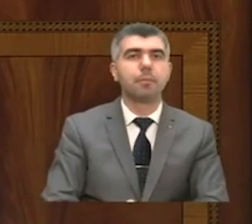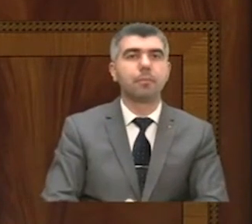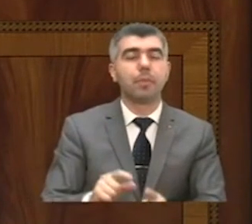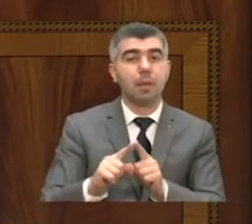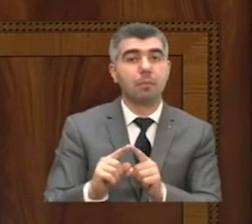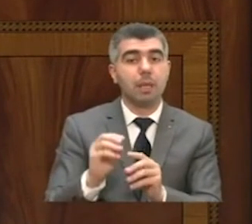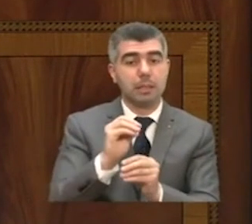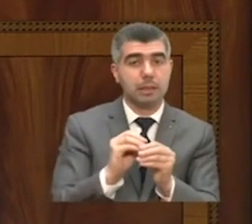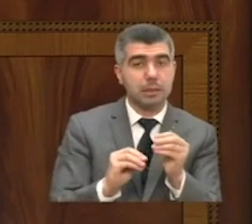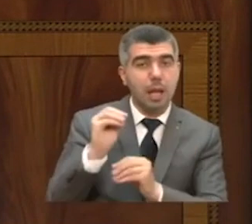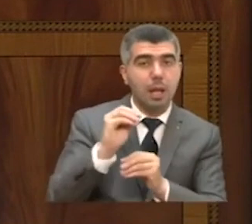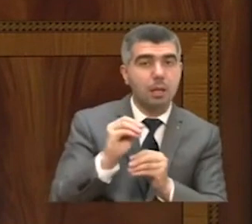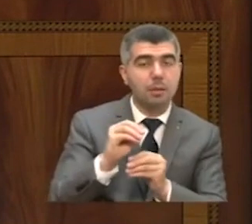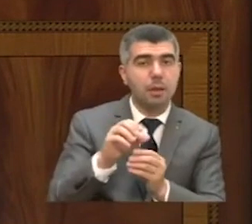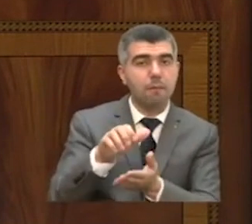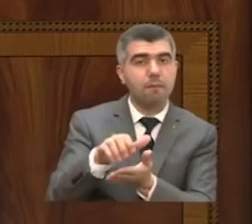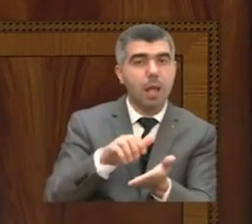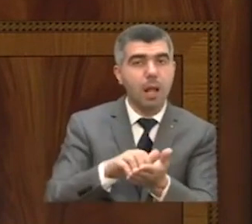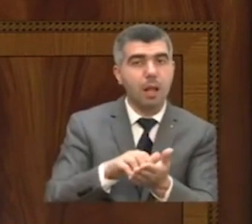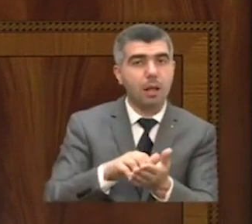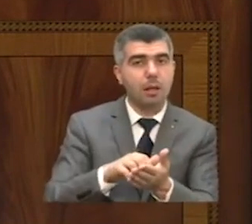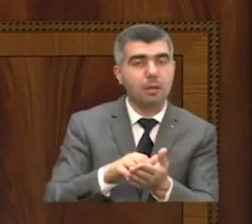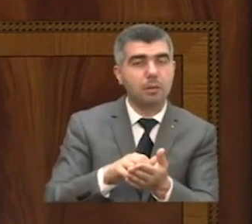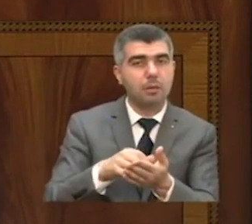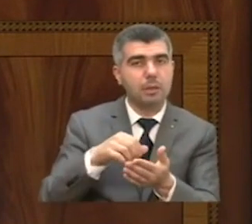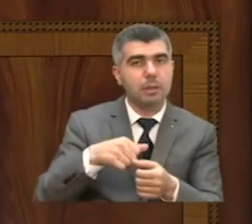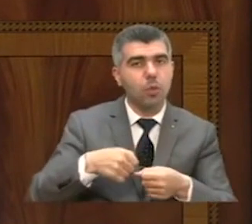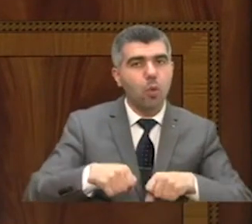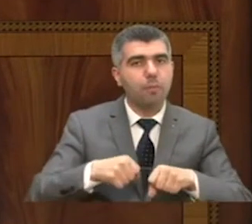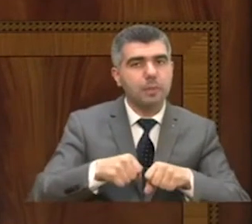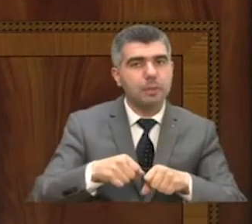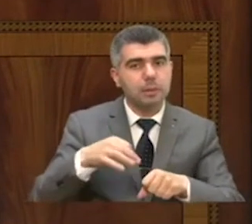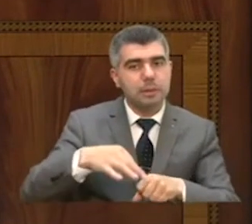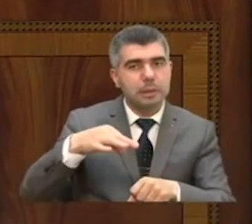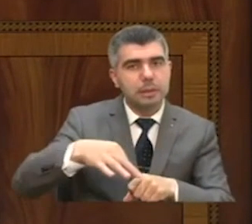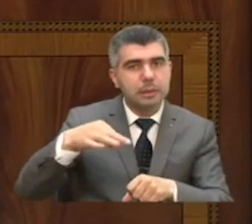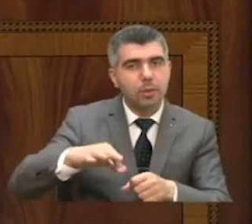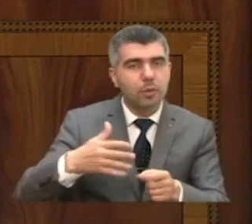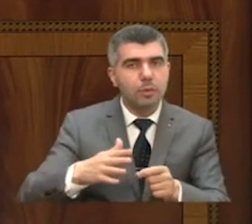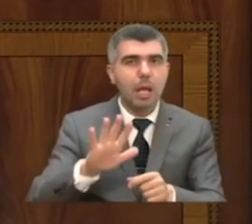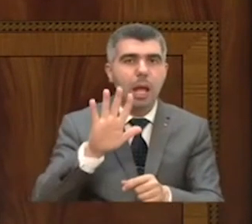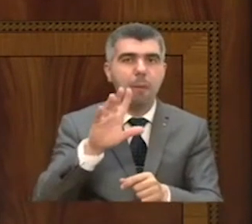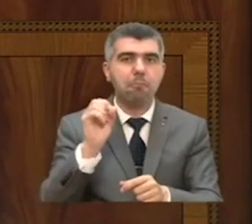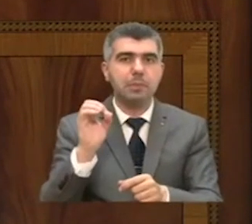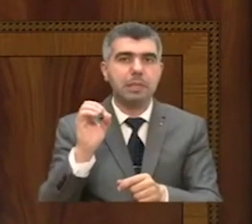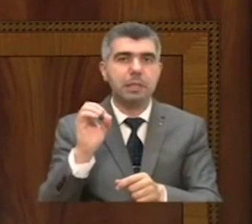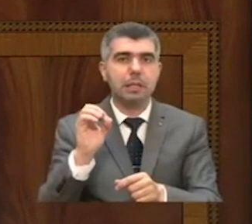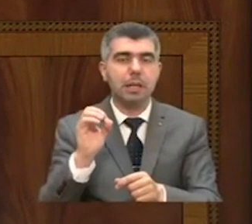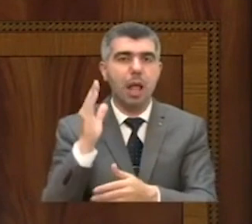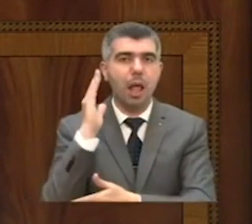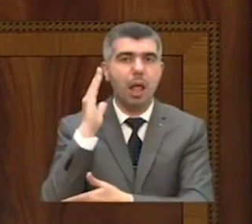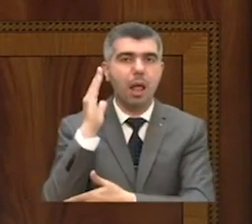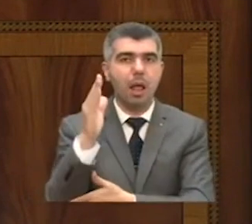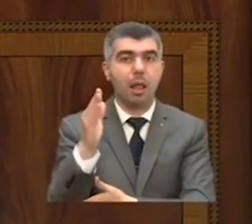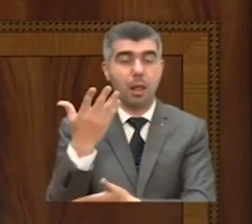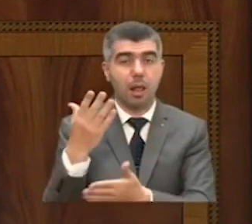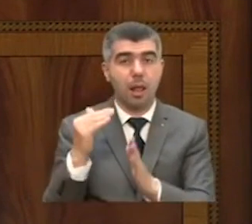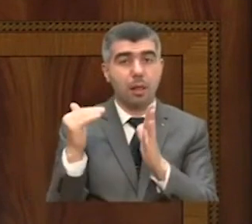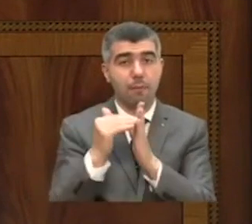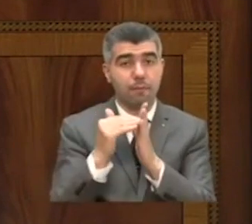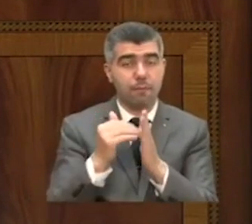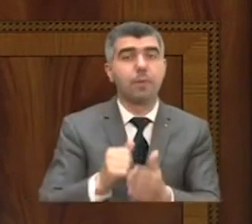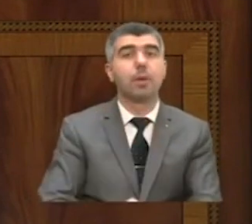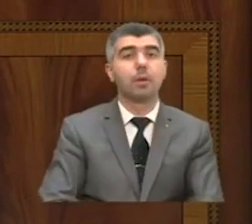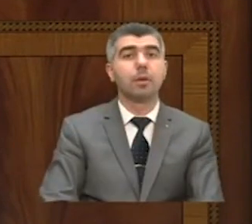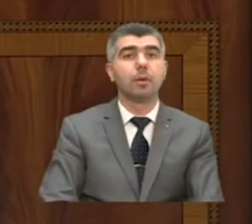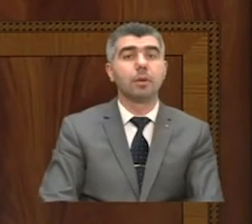البذور فقد أن أنجز خلال هذا الموسم على مساحة ديال 50,850 هكتار، إذن 70% أكثر من